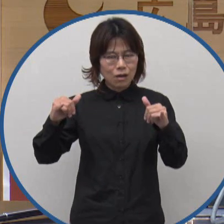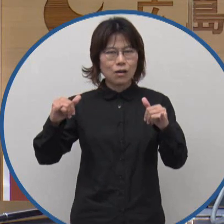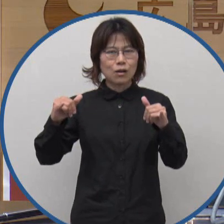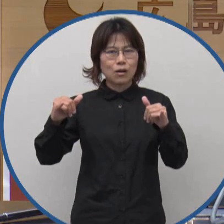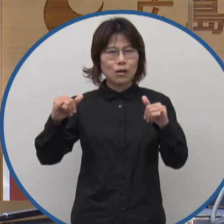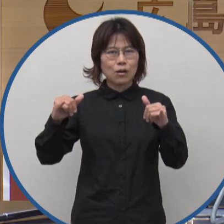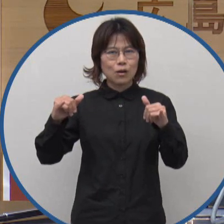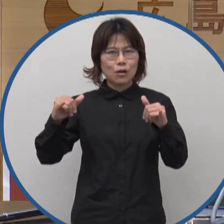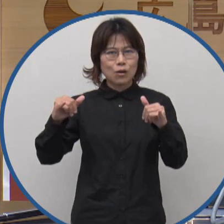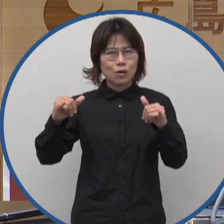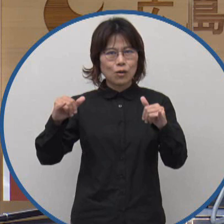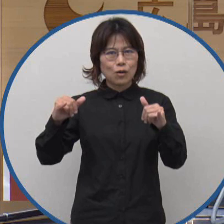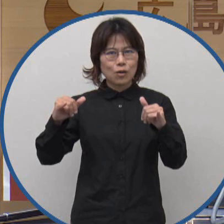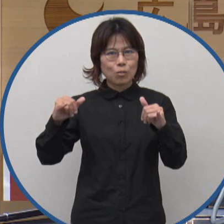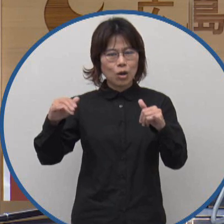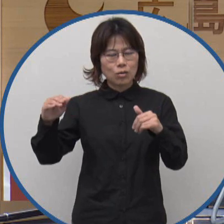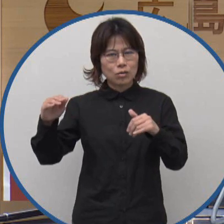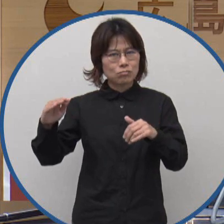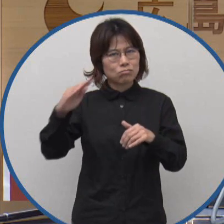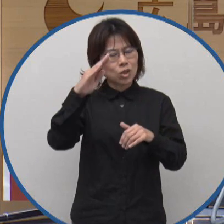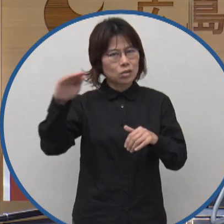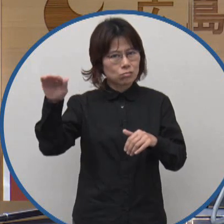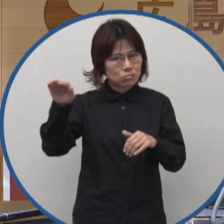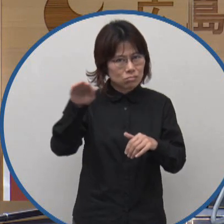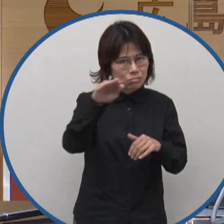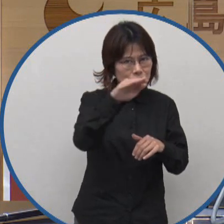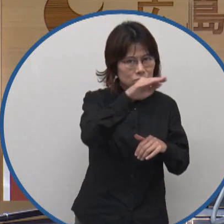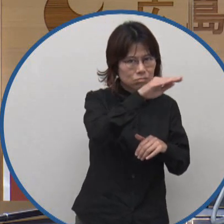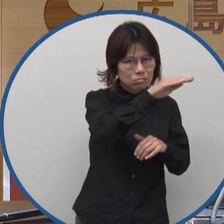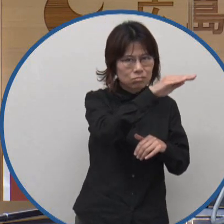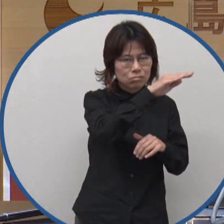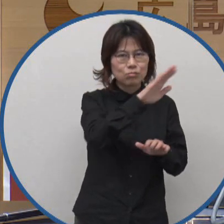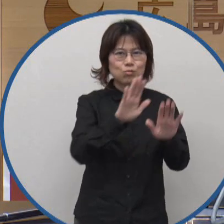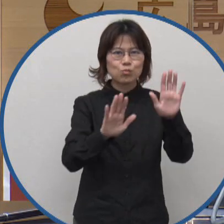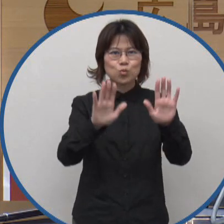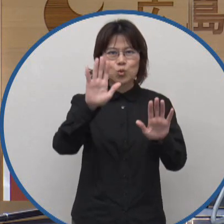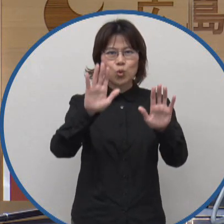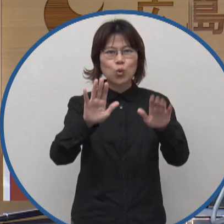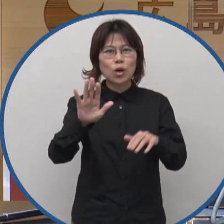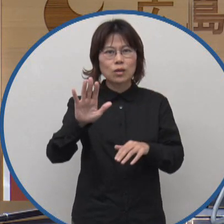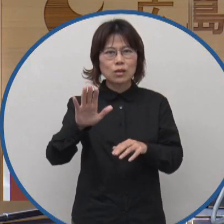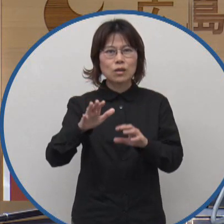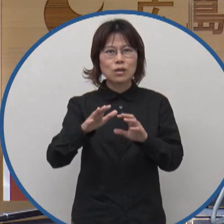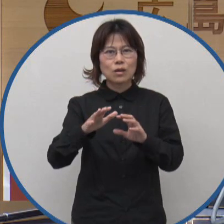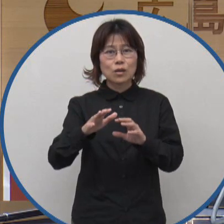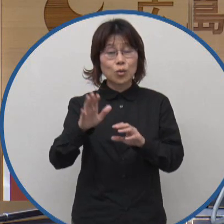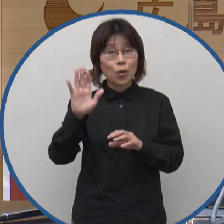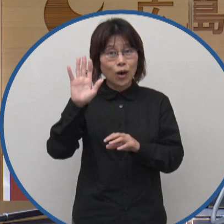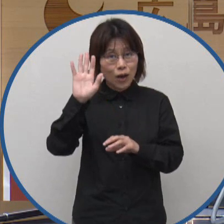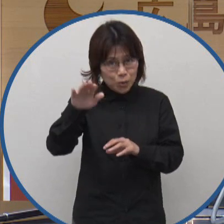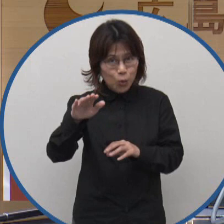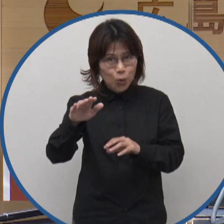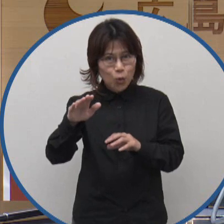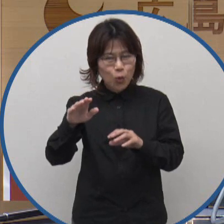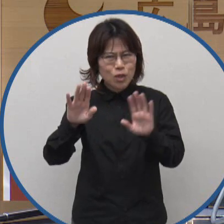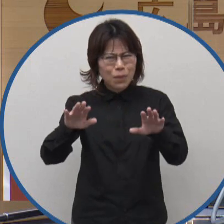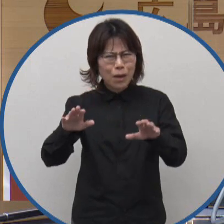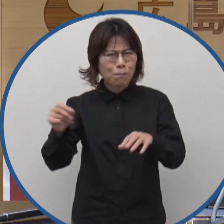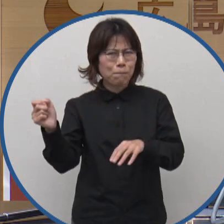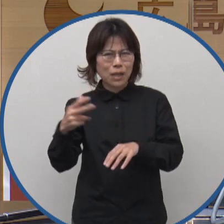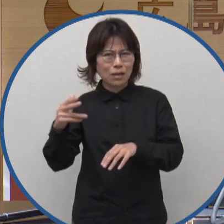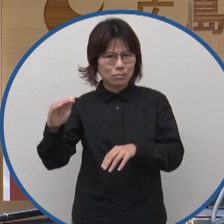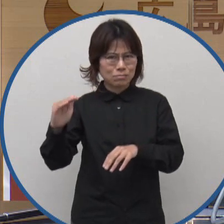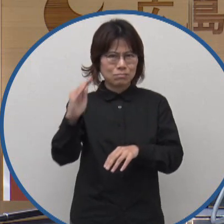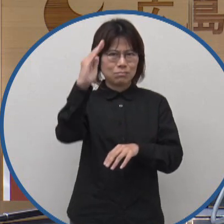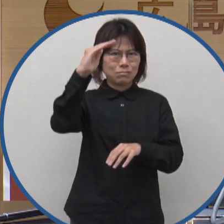がこう横にこう寝てきたような状況からですね、また拡大基調にあるように判断され